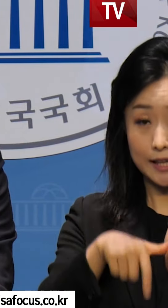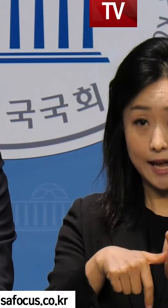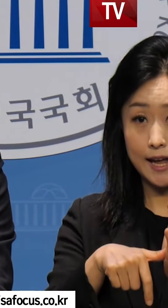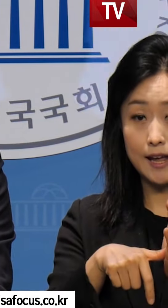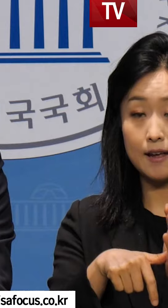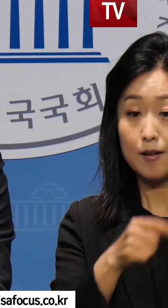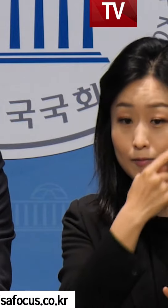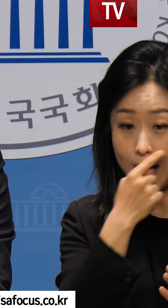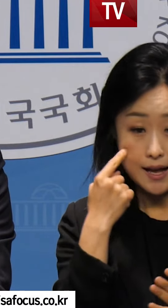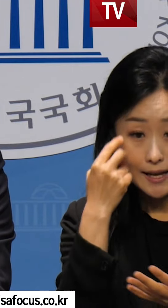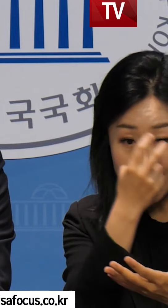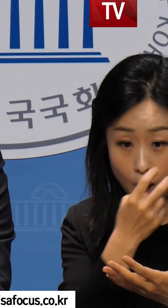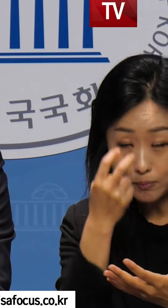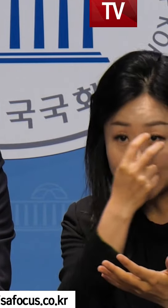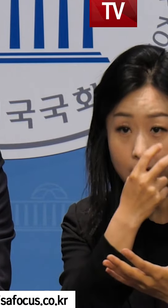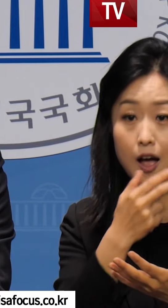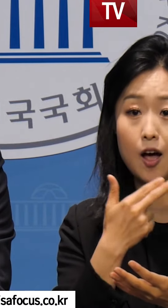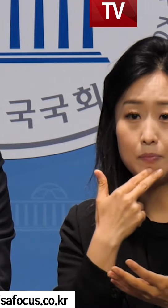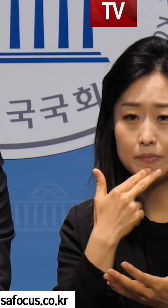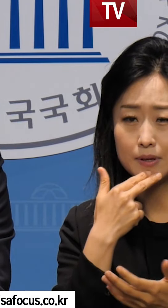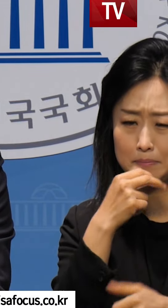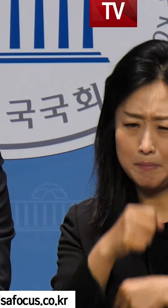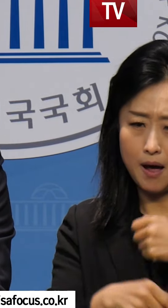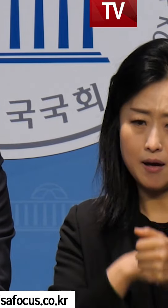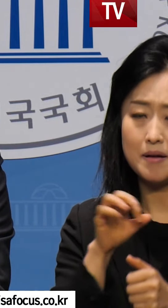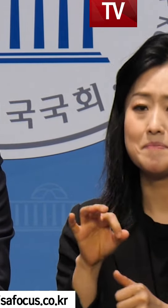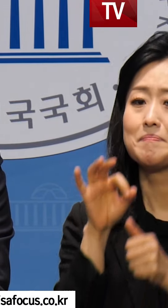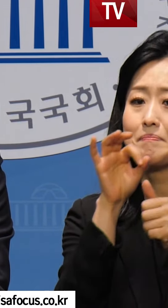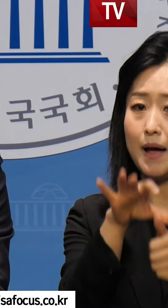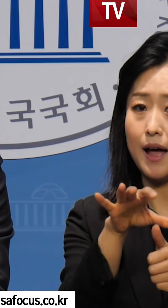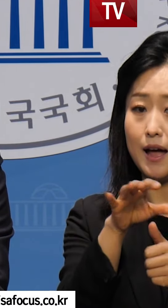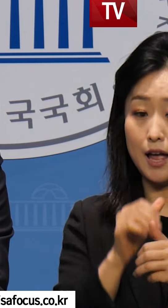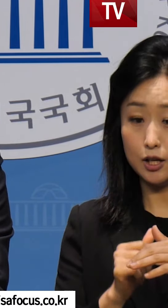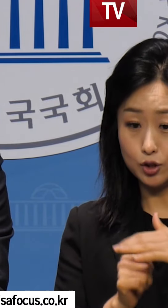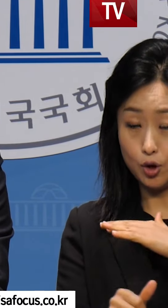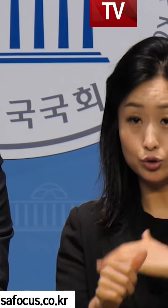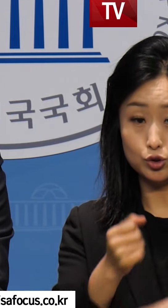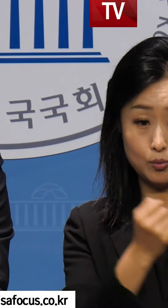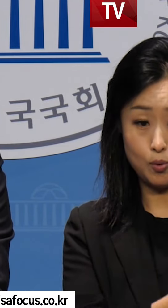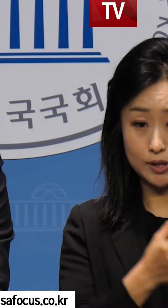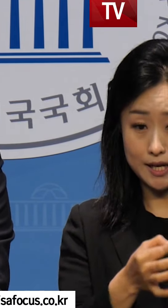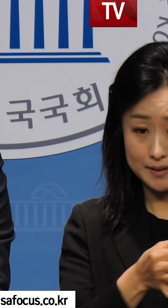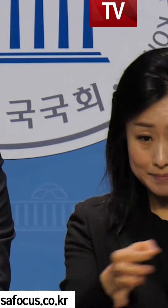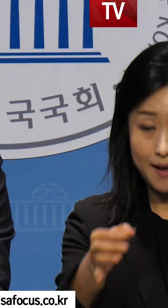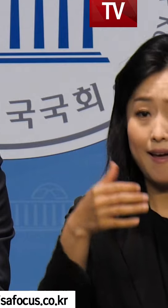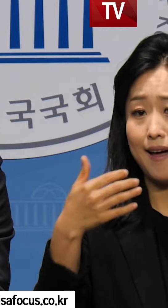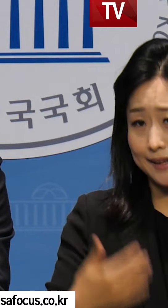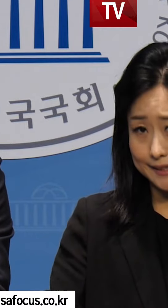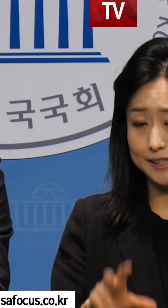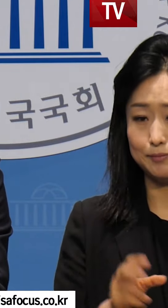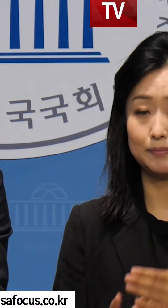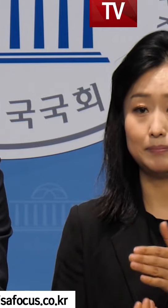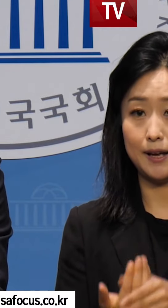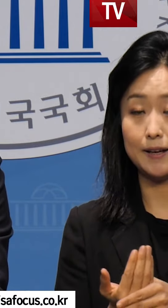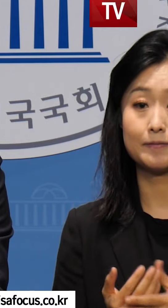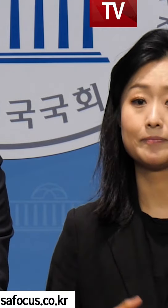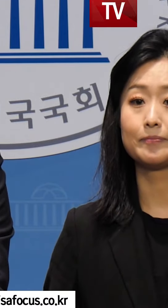충분한 검증이 이루어지지 않았고 그로 인해 선수 포상금 미지급 등 문제가